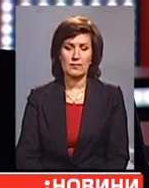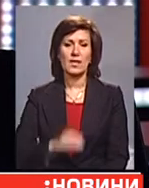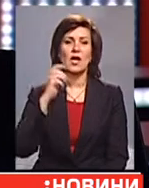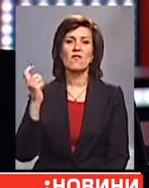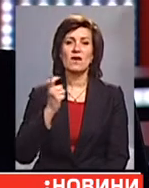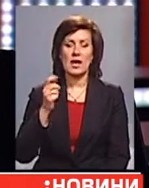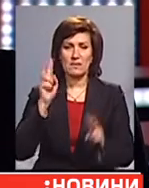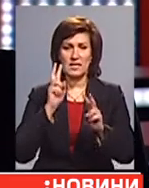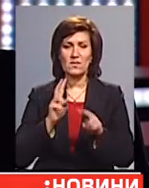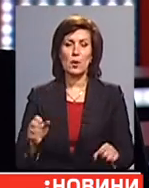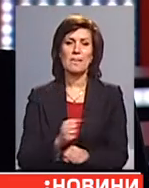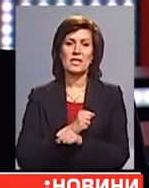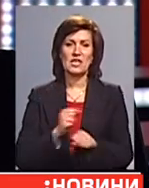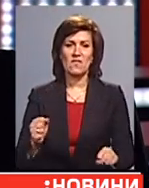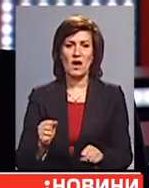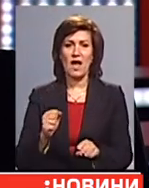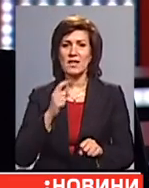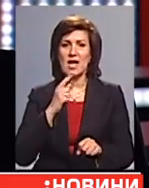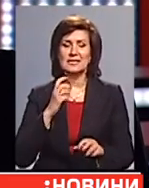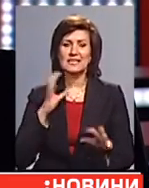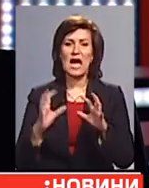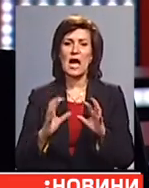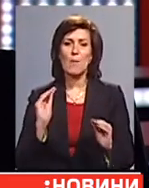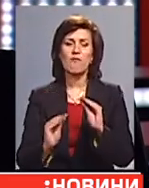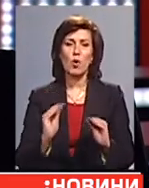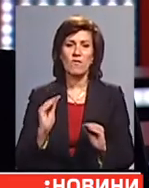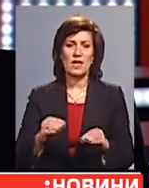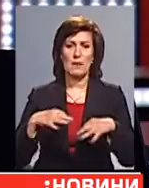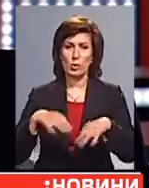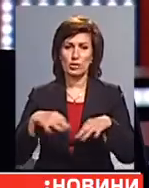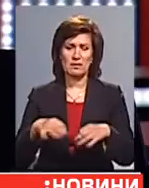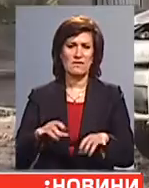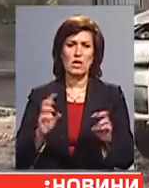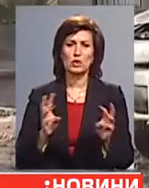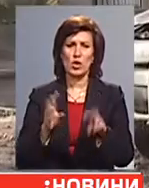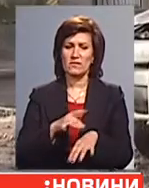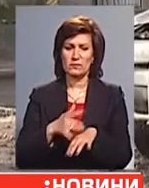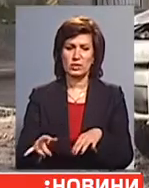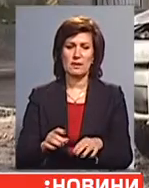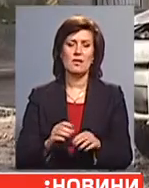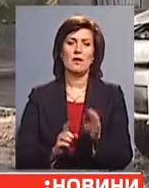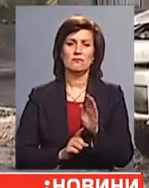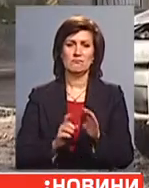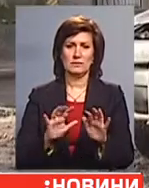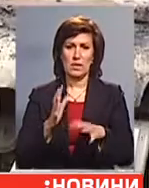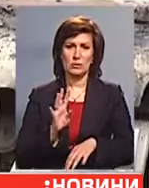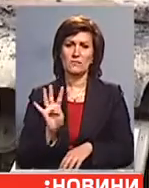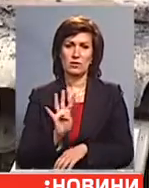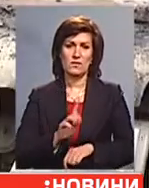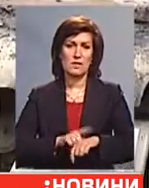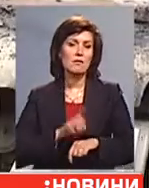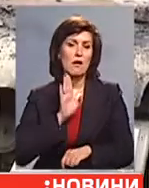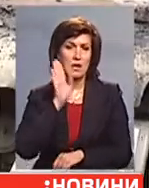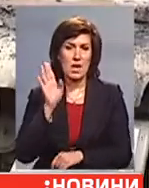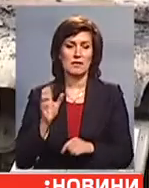у Харкові невідомі підірвали закамуфльований позашляховик. Він згорів ущент. Це сталося близько 4-ї ранку на подвір'ї